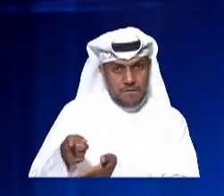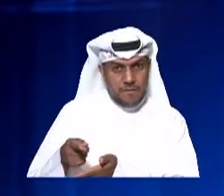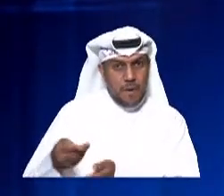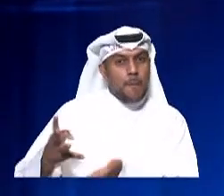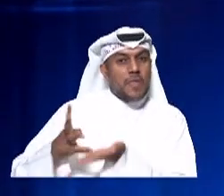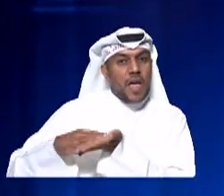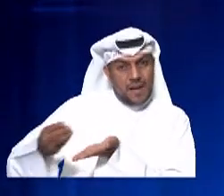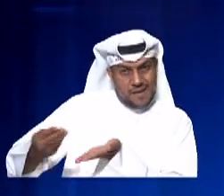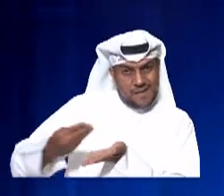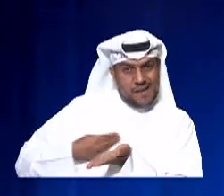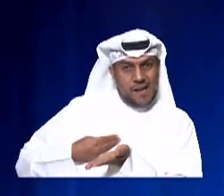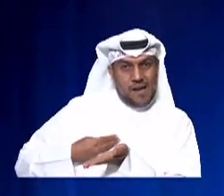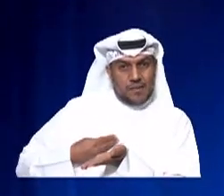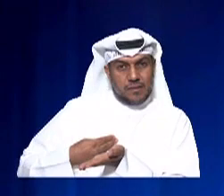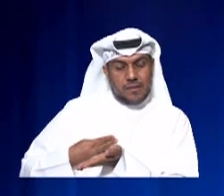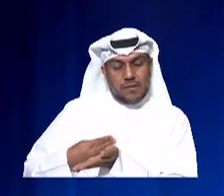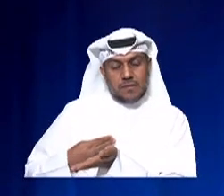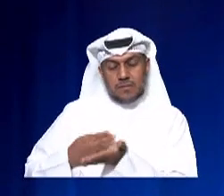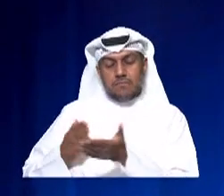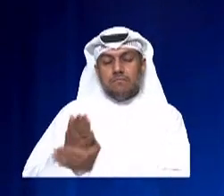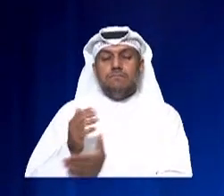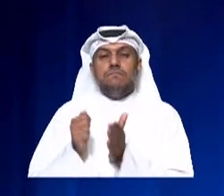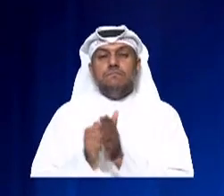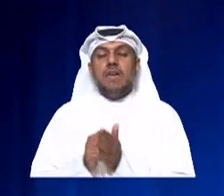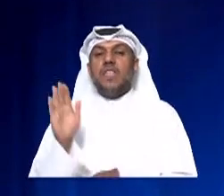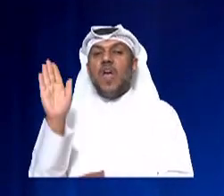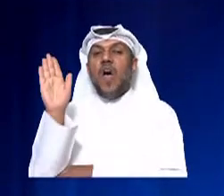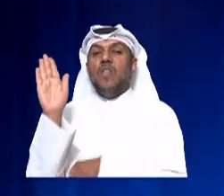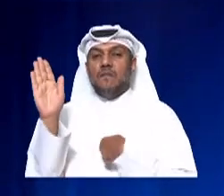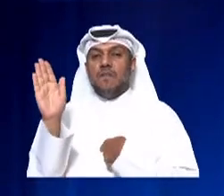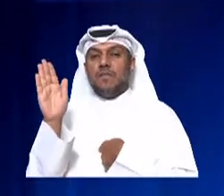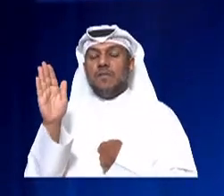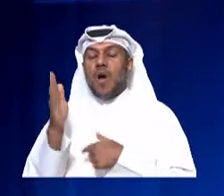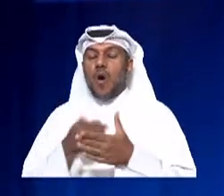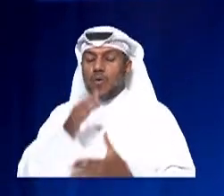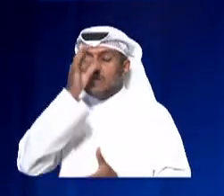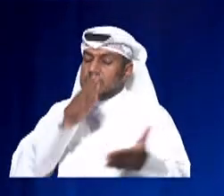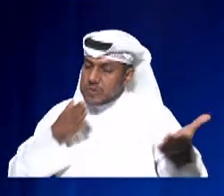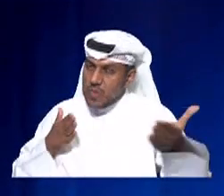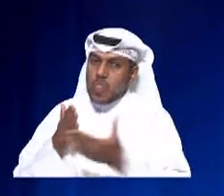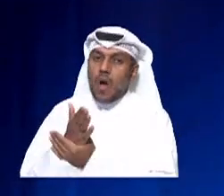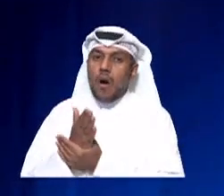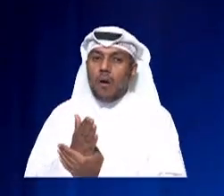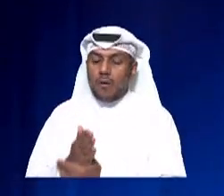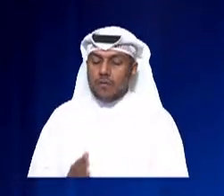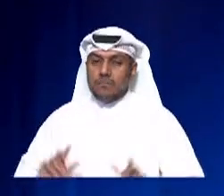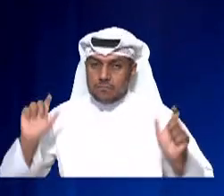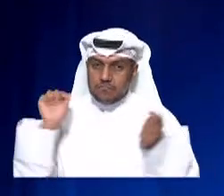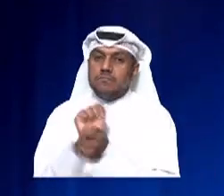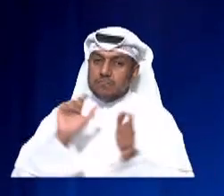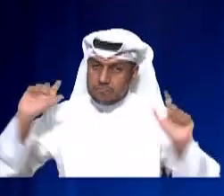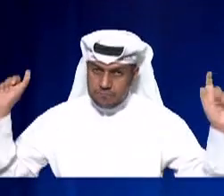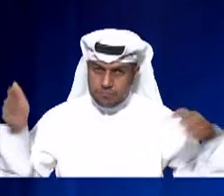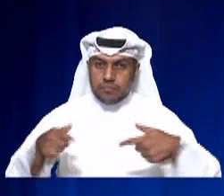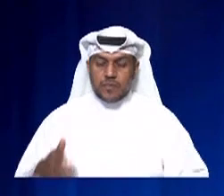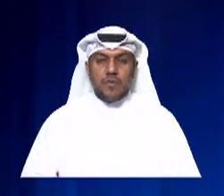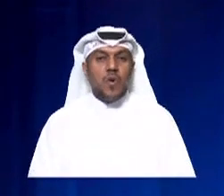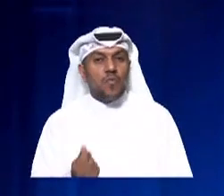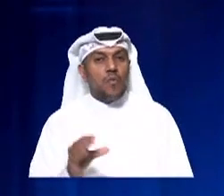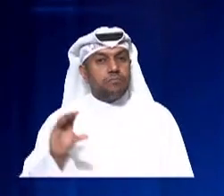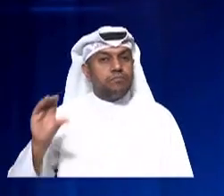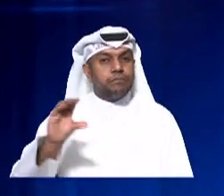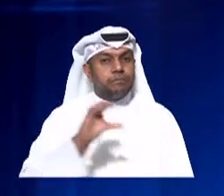النيابة العامة تمت مداهمة المنزل وضبط القائمين على عملية الشراء والعثور على مبالغ